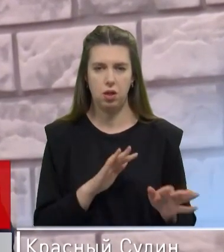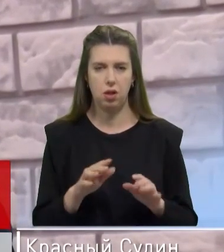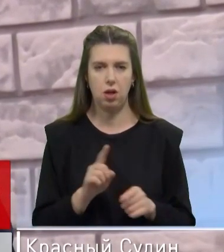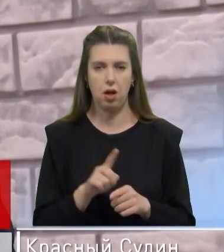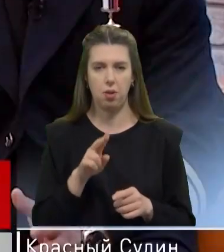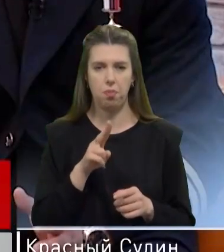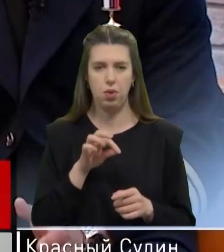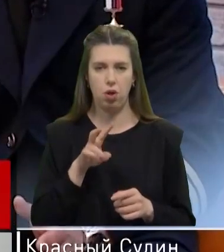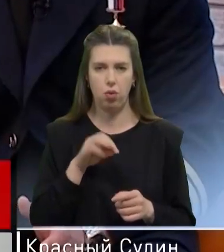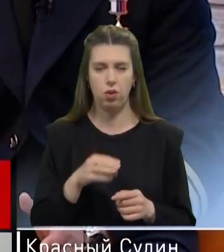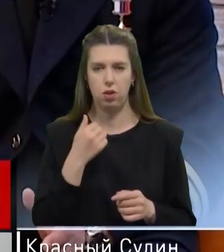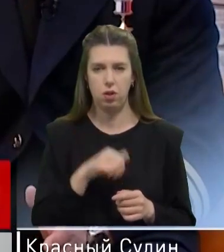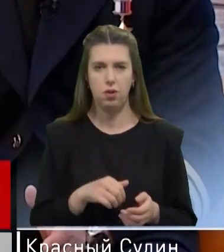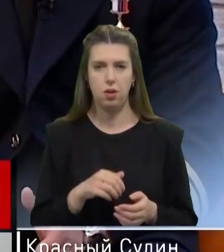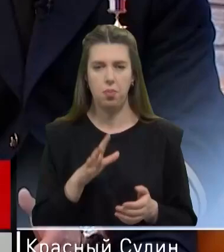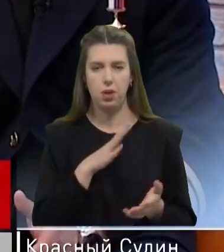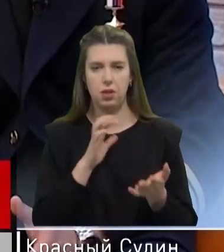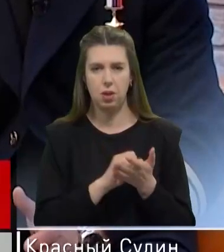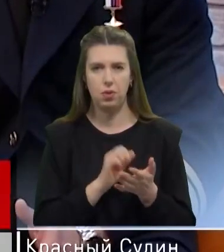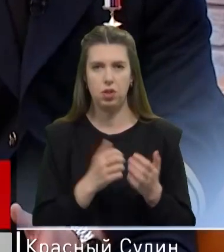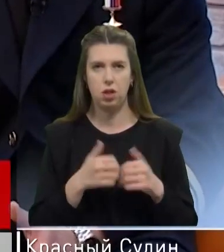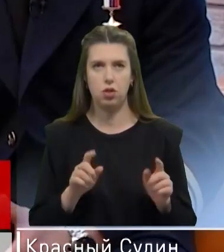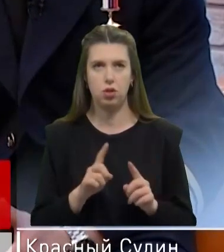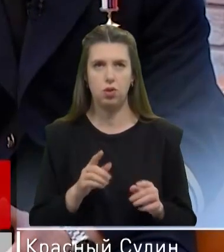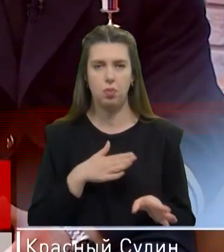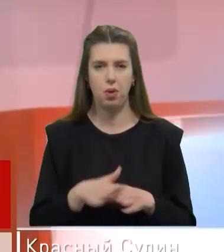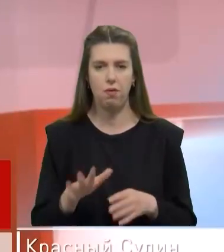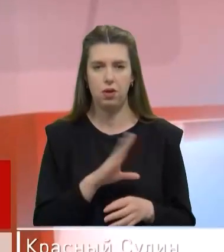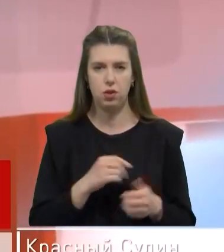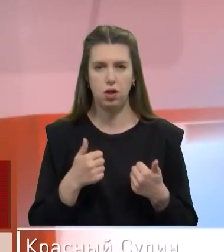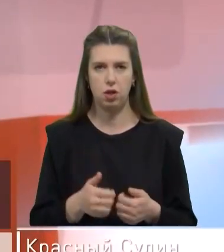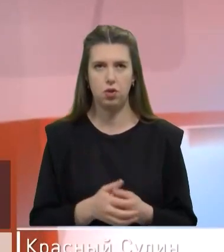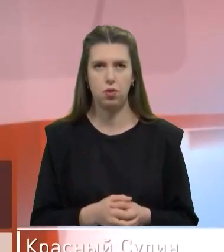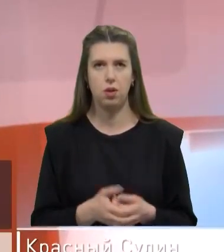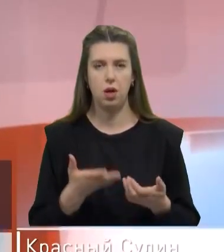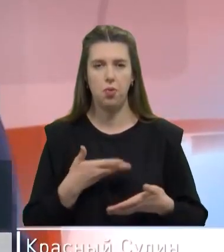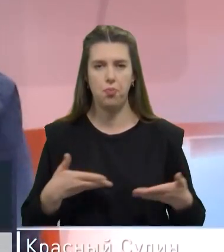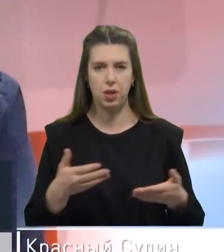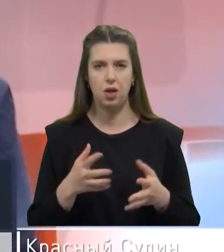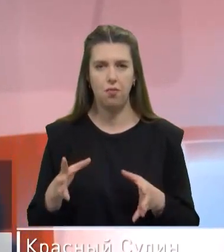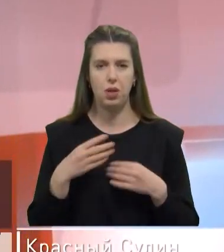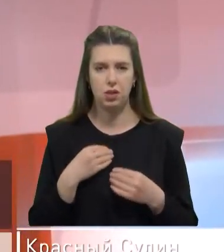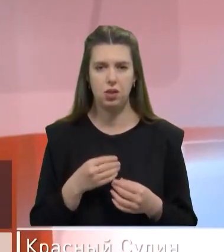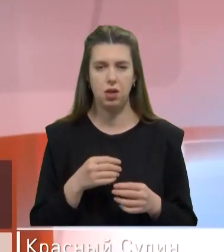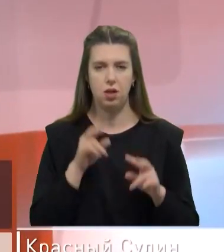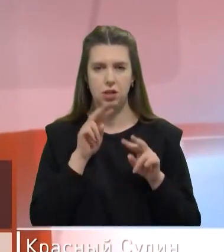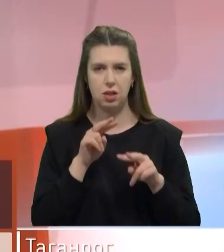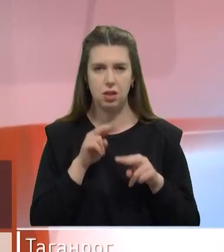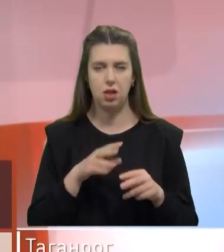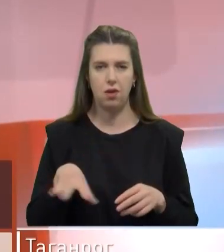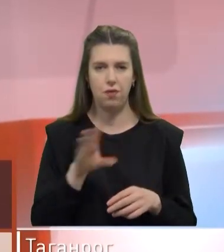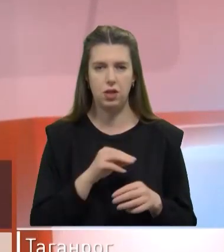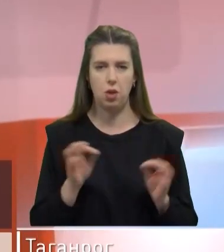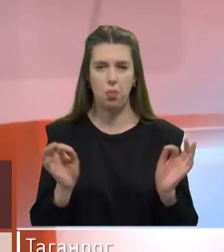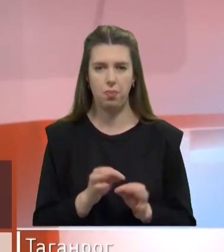раза. Ну, были какие-то небольшие замечания в процессе, но я считаю, что они справились достойно. Мы вместе с ним отслеживали весь